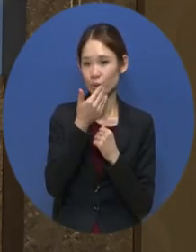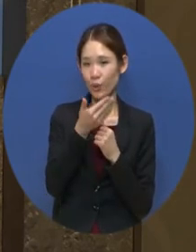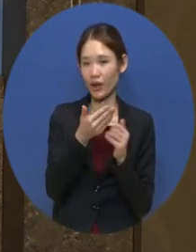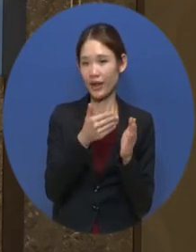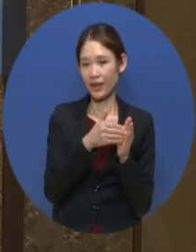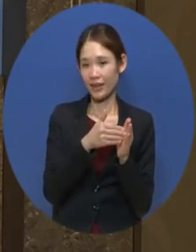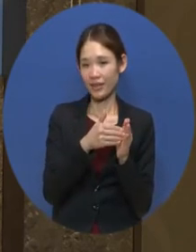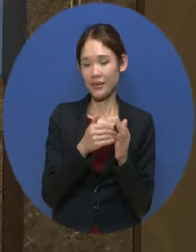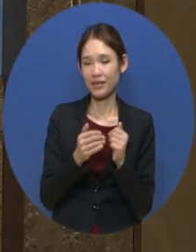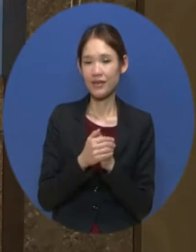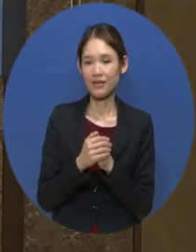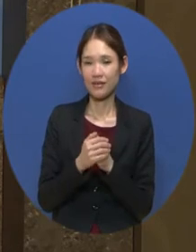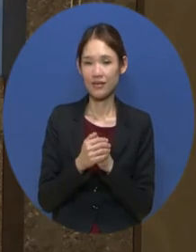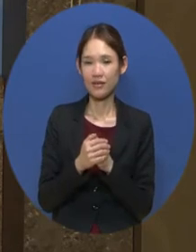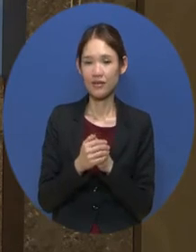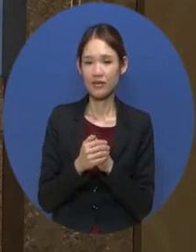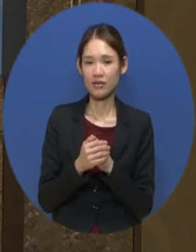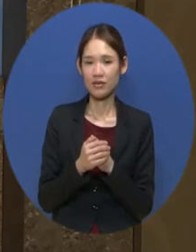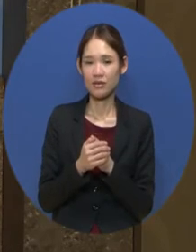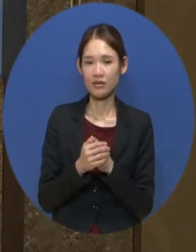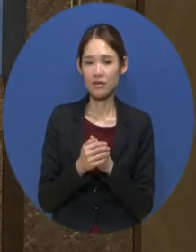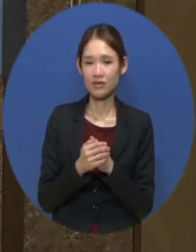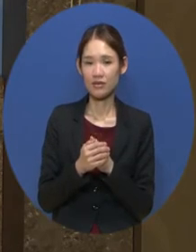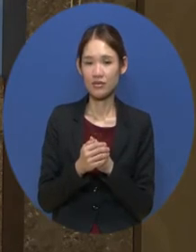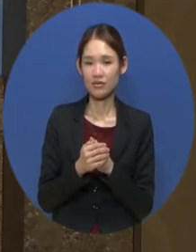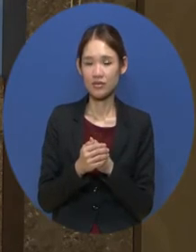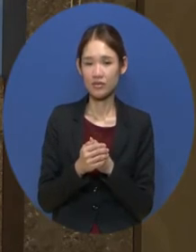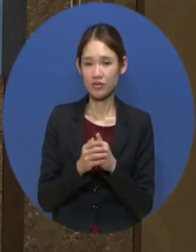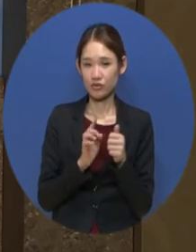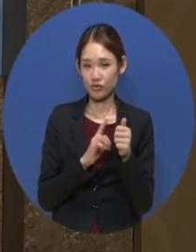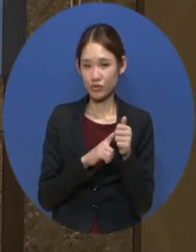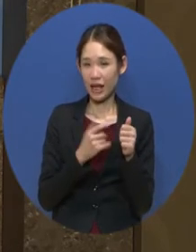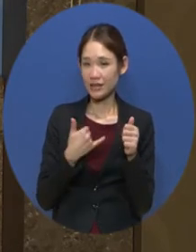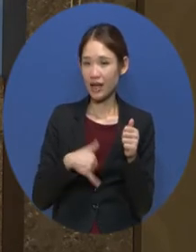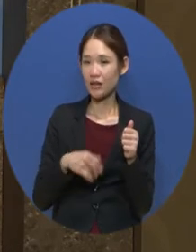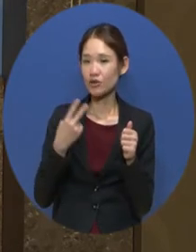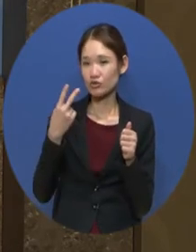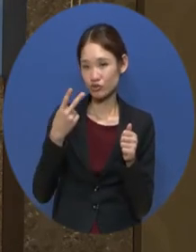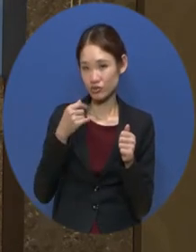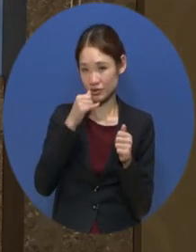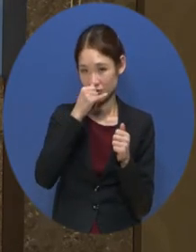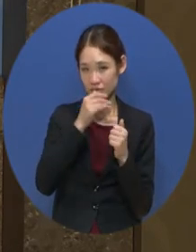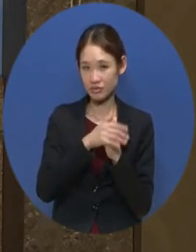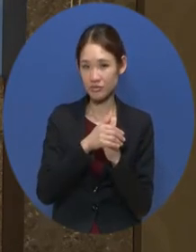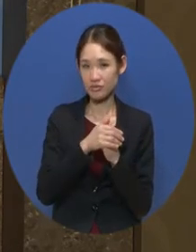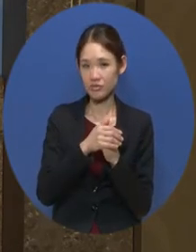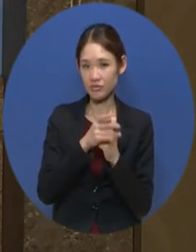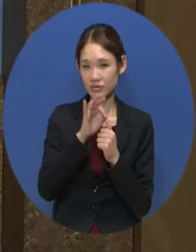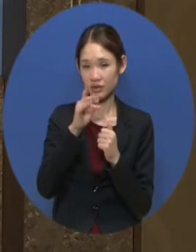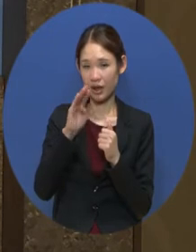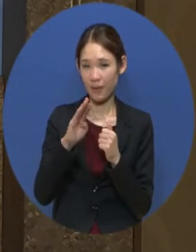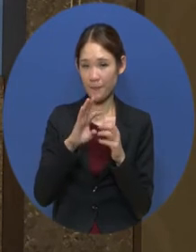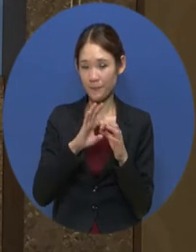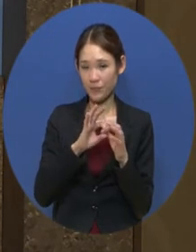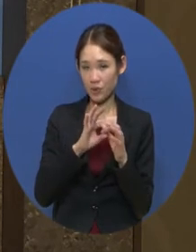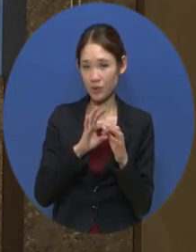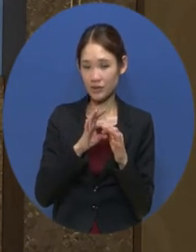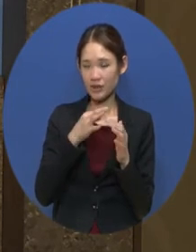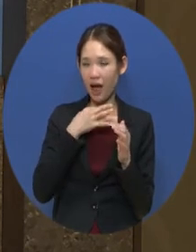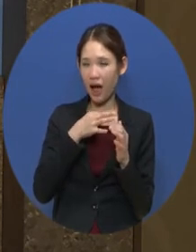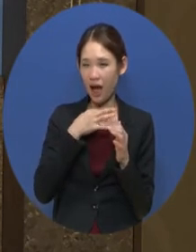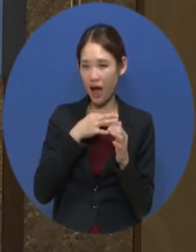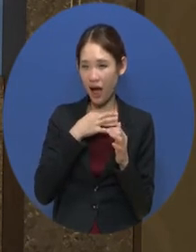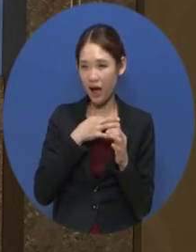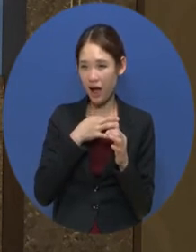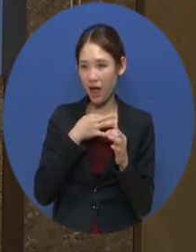이거 소개를 시켜줬더니 예. 그분도 이제 자녀가 둘이 있어요. 근데 이 앱을